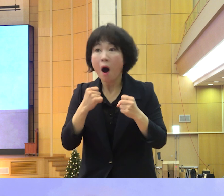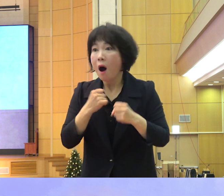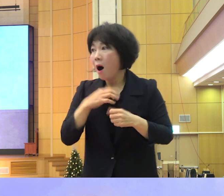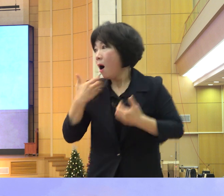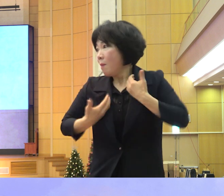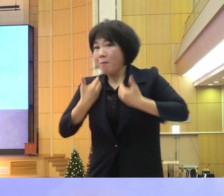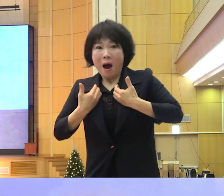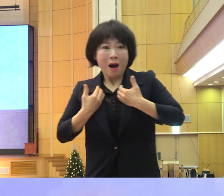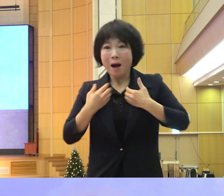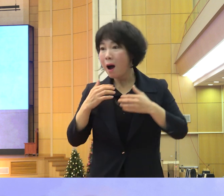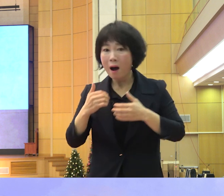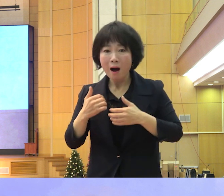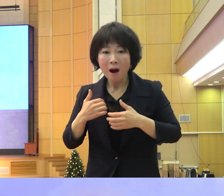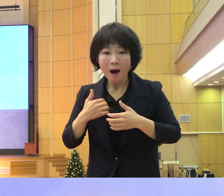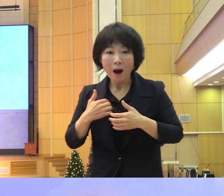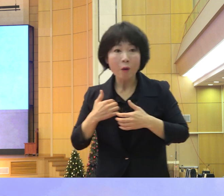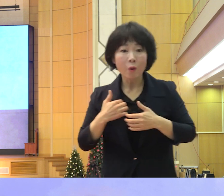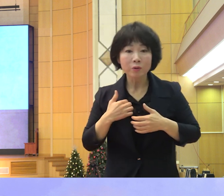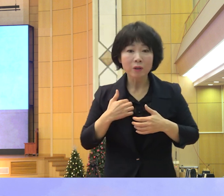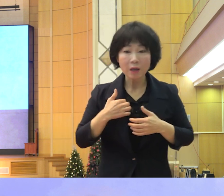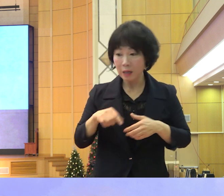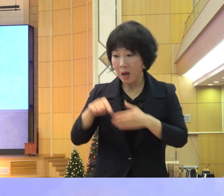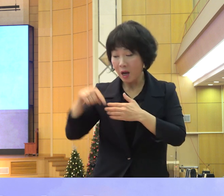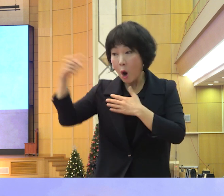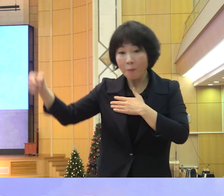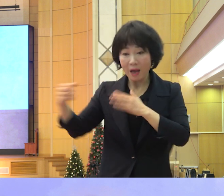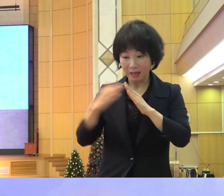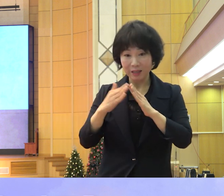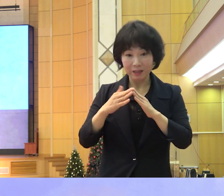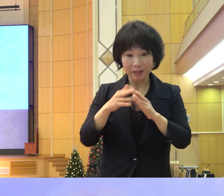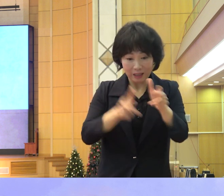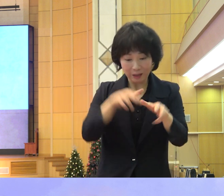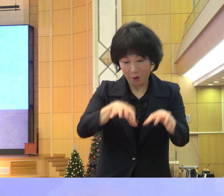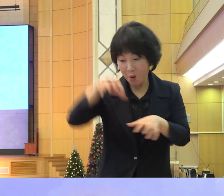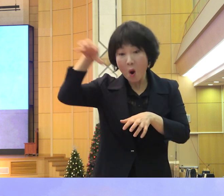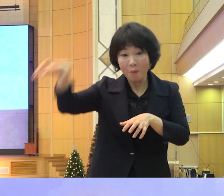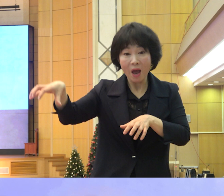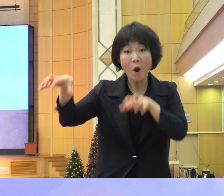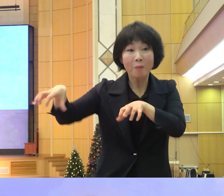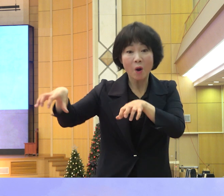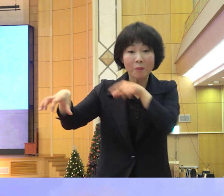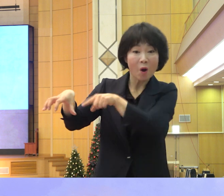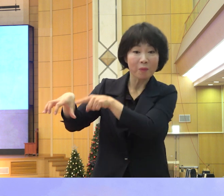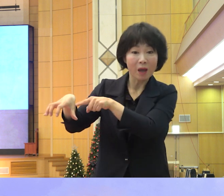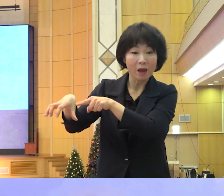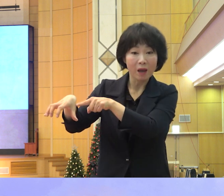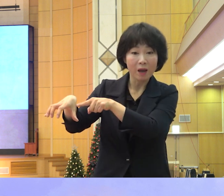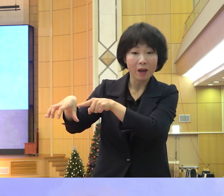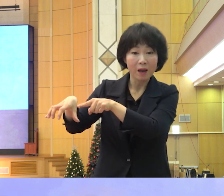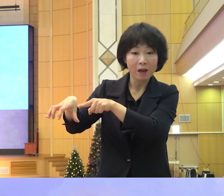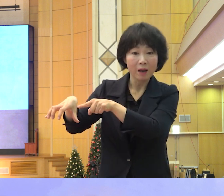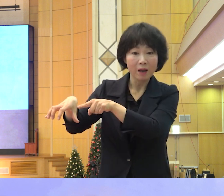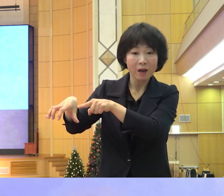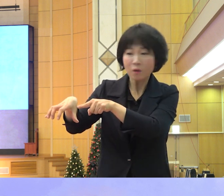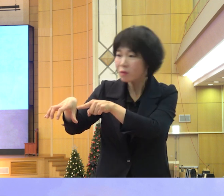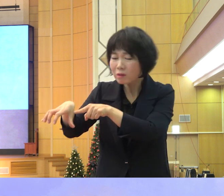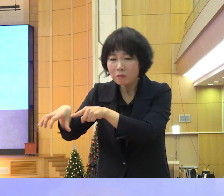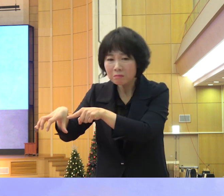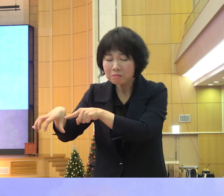그 세타 이거 수출하는 분이 계셨는데, 무역회사 있었는데 외국에 수출해서 수출이